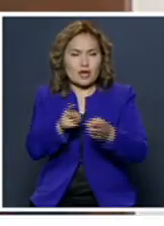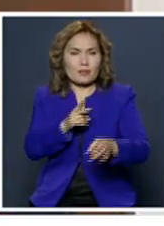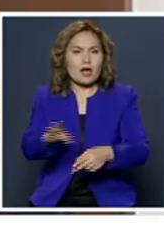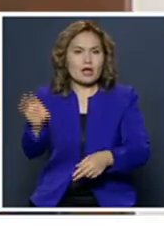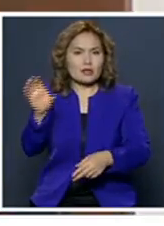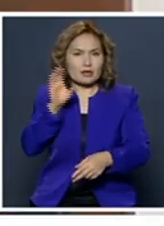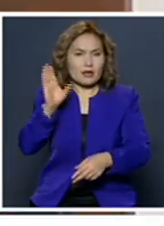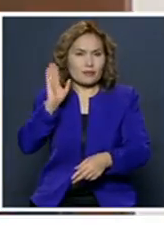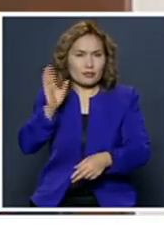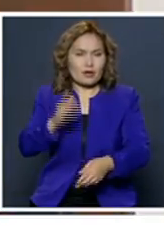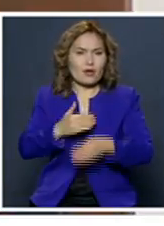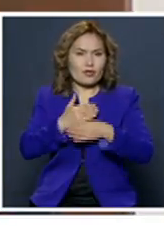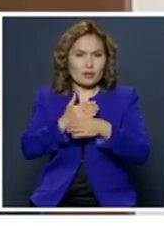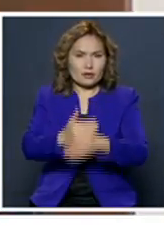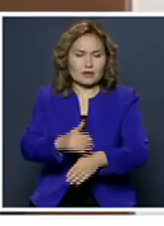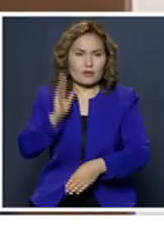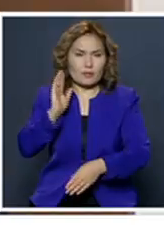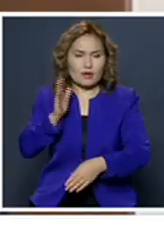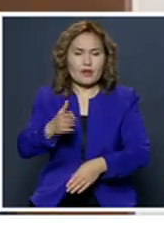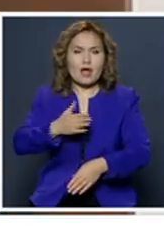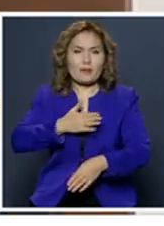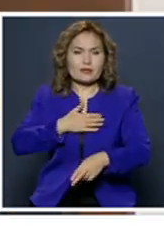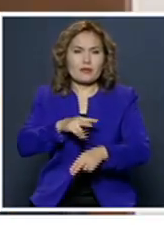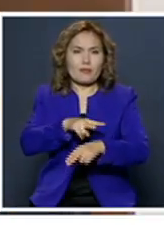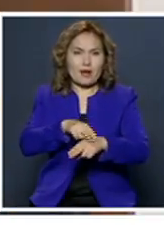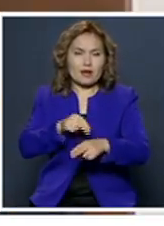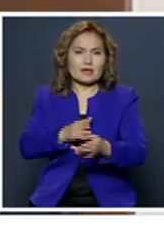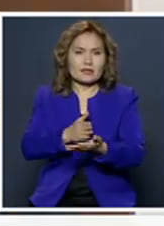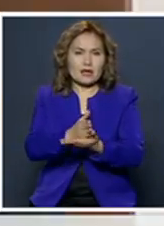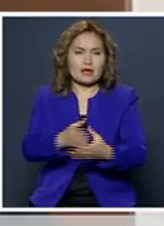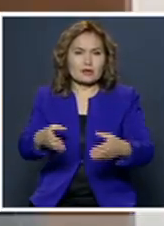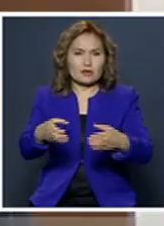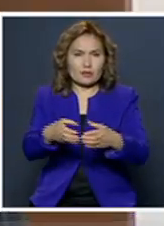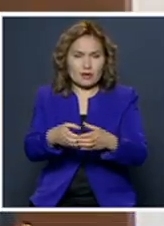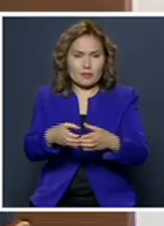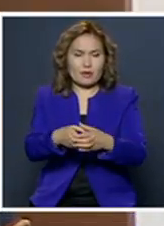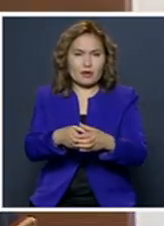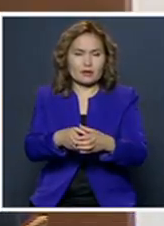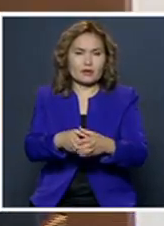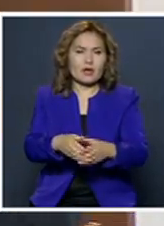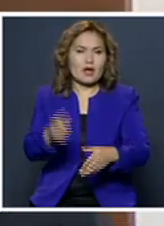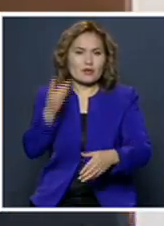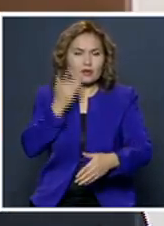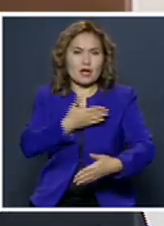Шынында біздің қызметкерлерді заңды